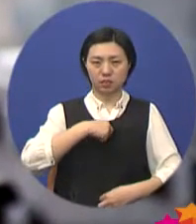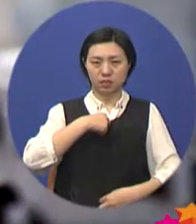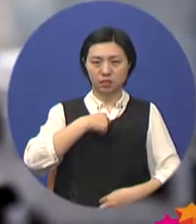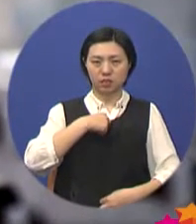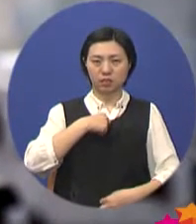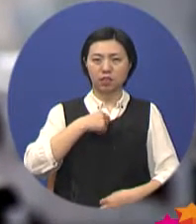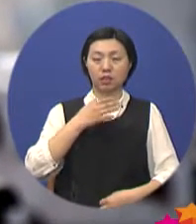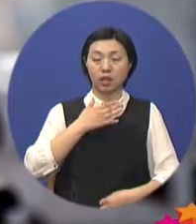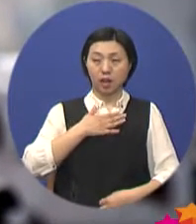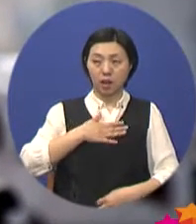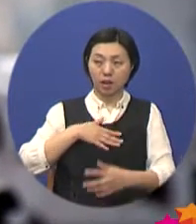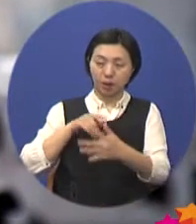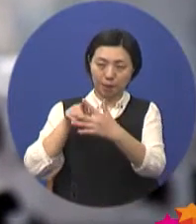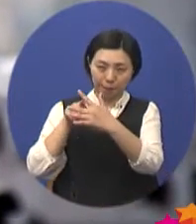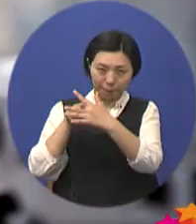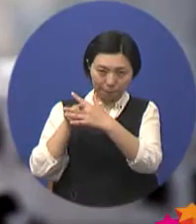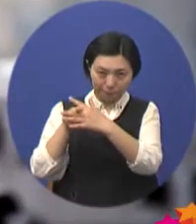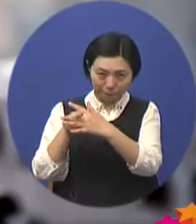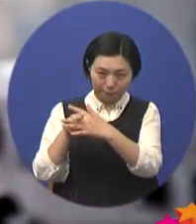진실 얼어내고